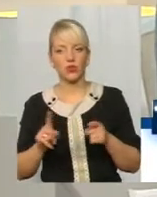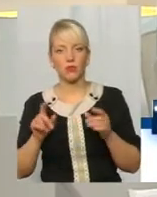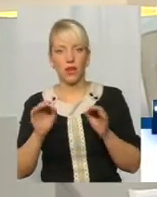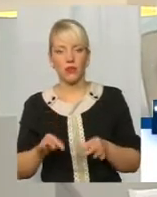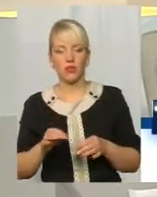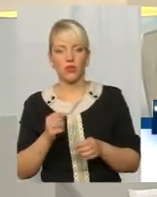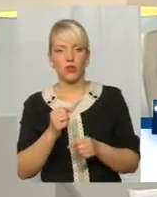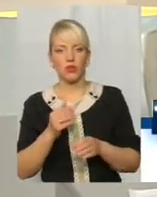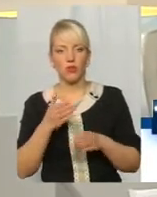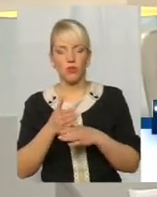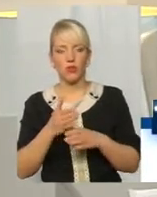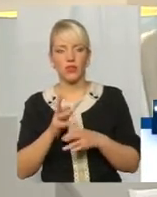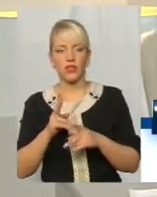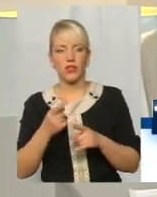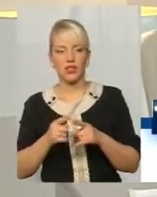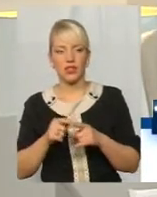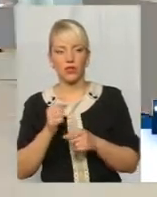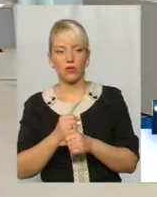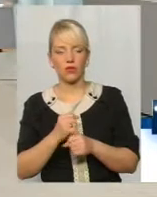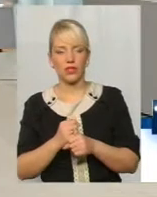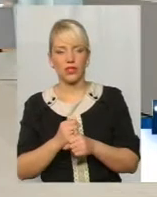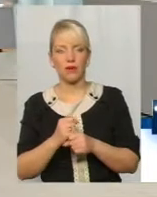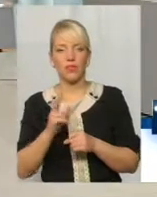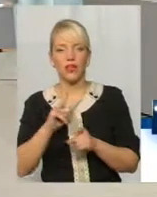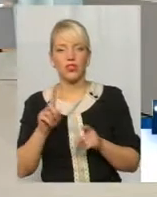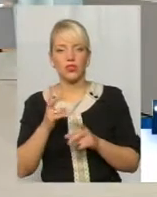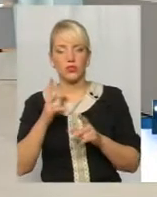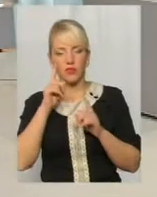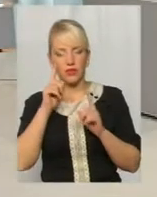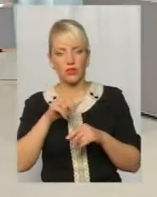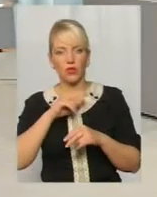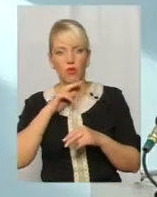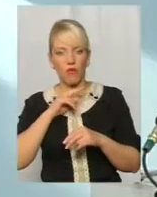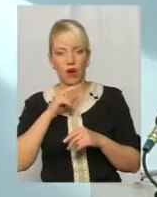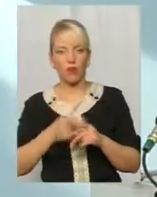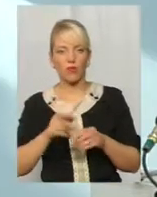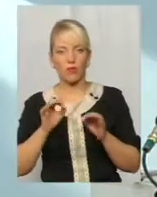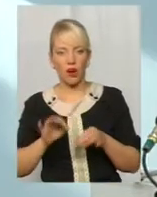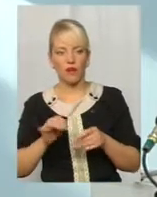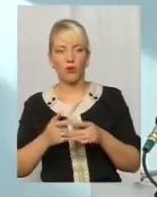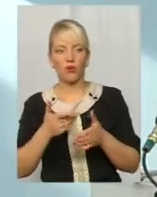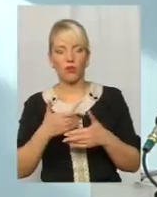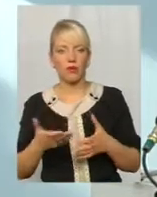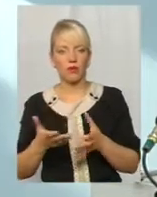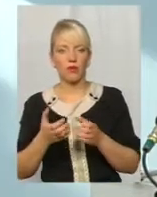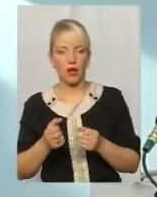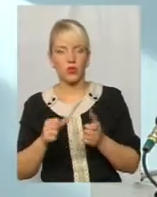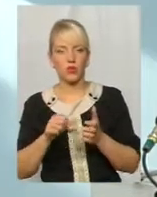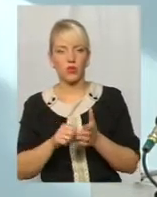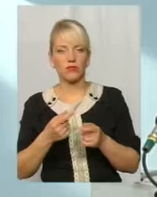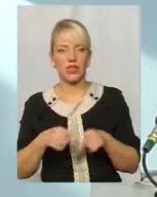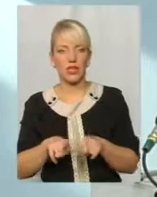навчити, як це робити і на що звертати увагу. Абсолютно правильно, дійсно, ми приймали участь в таких